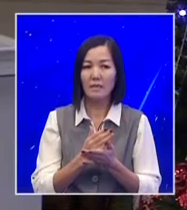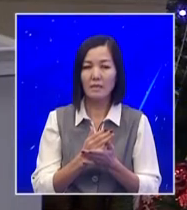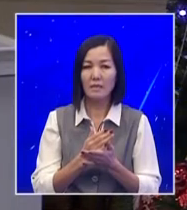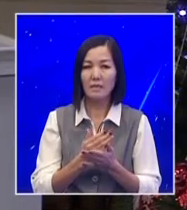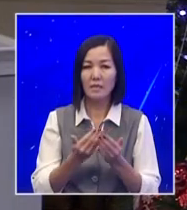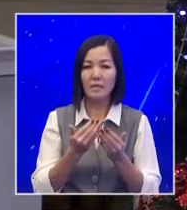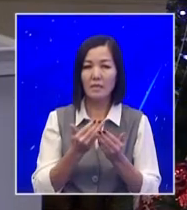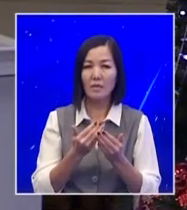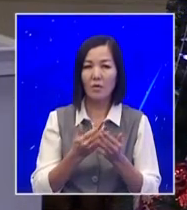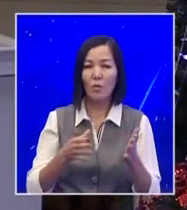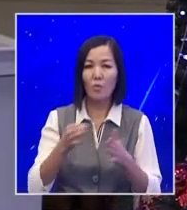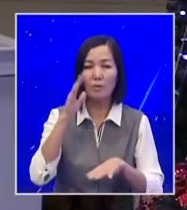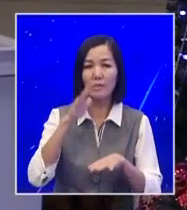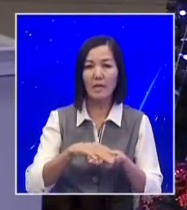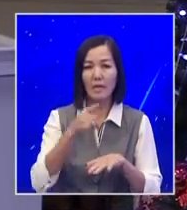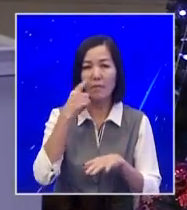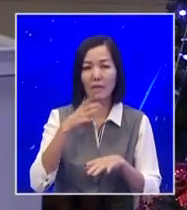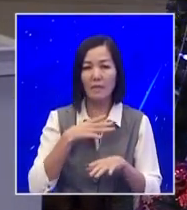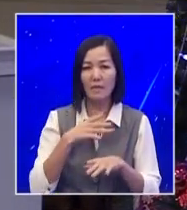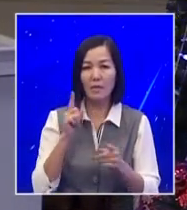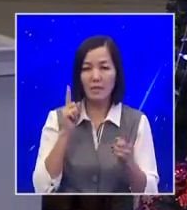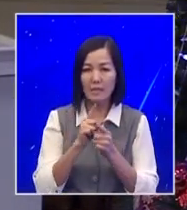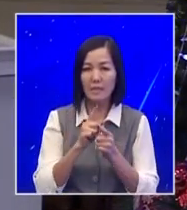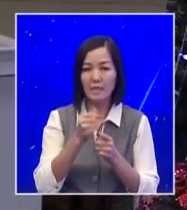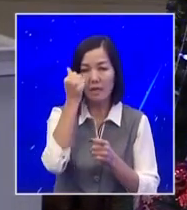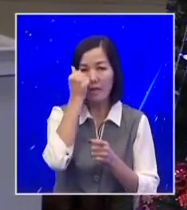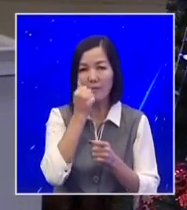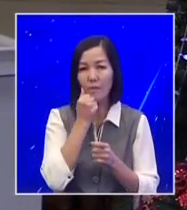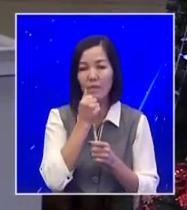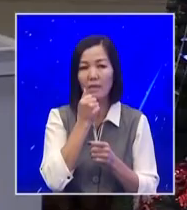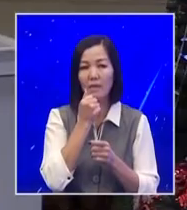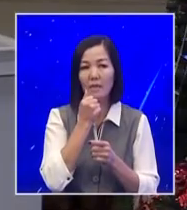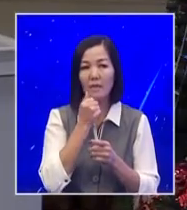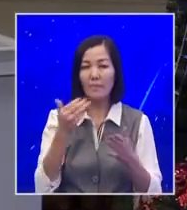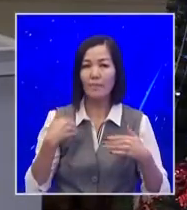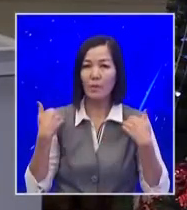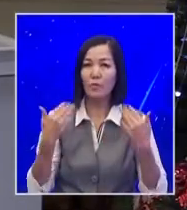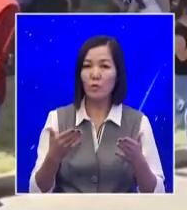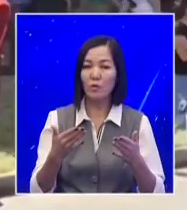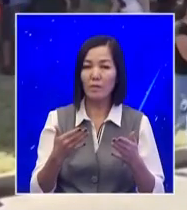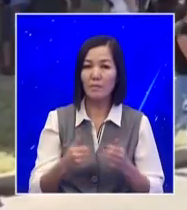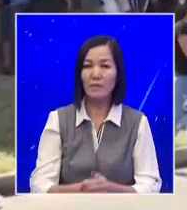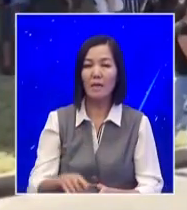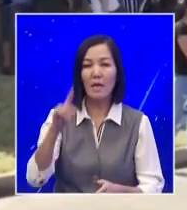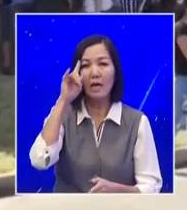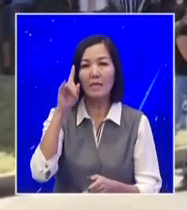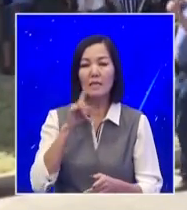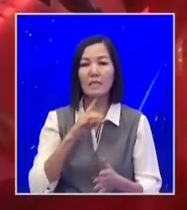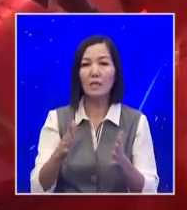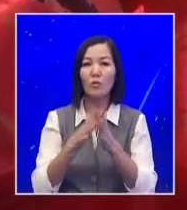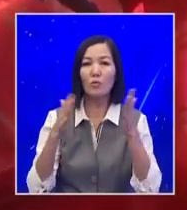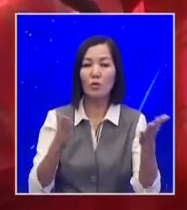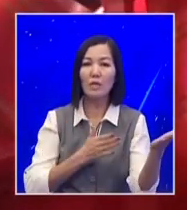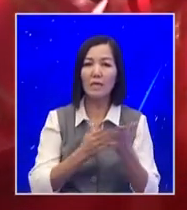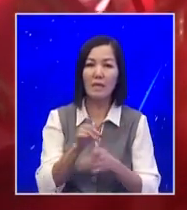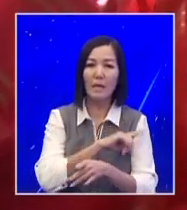Амандық аға шығып құттықтап жатыр. Рахмет. Өзіне де біз сондай құттықтау айтамыз. Қазақстанды үлкен саясатта